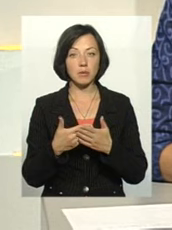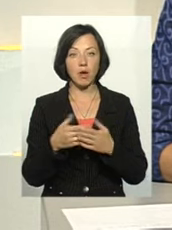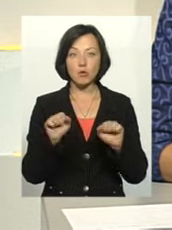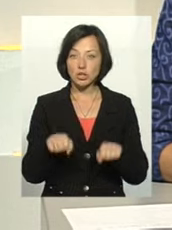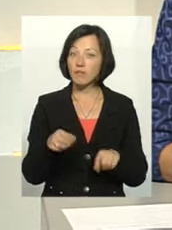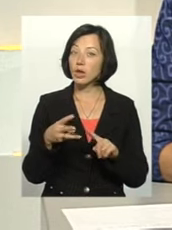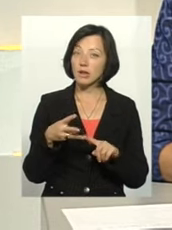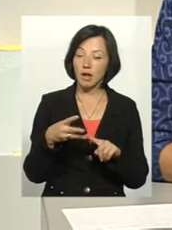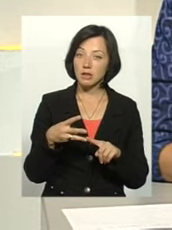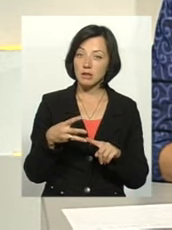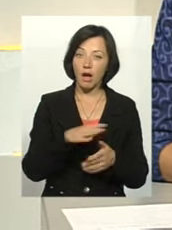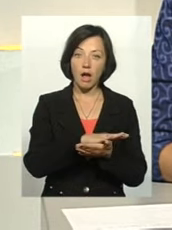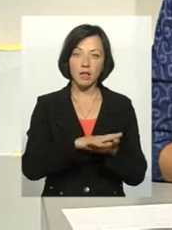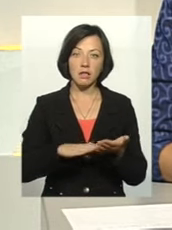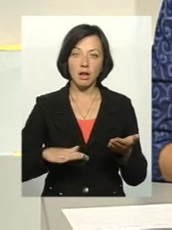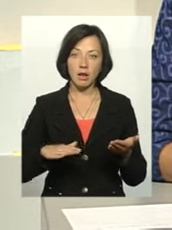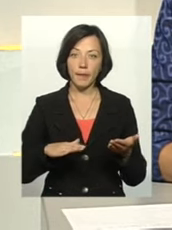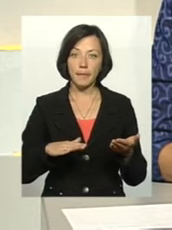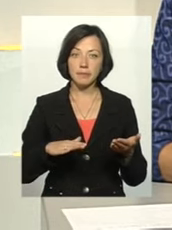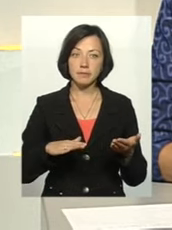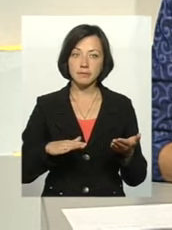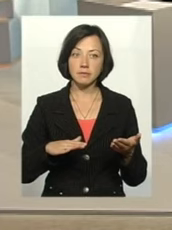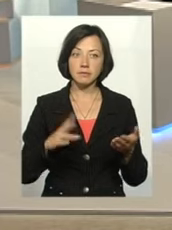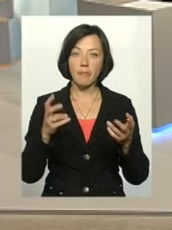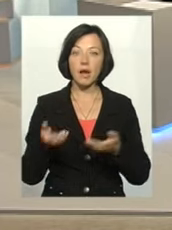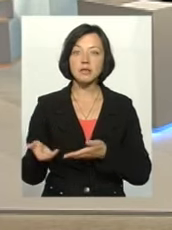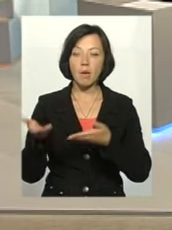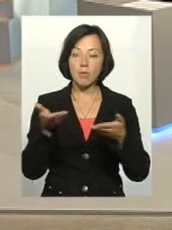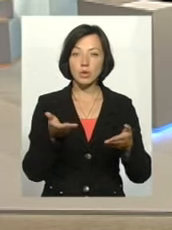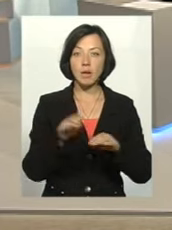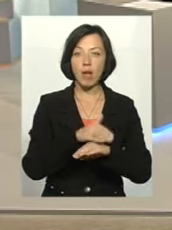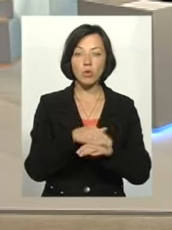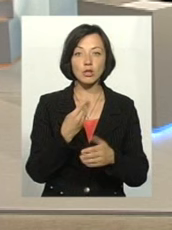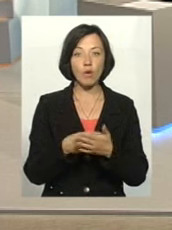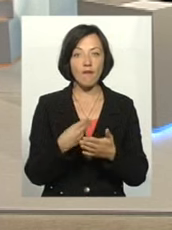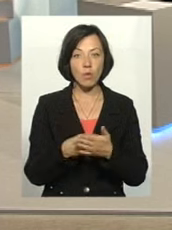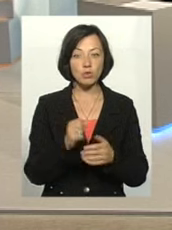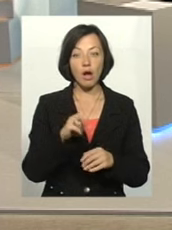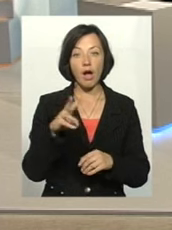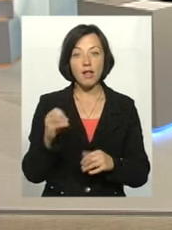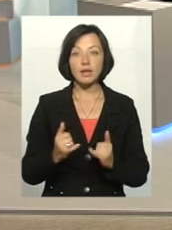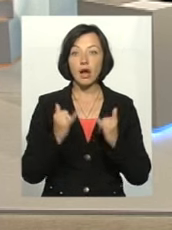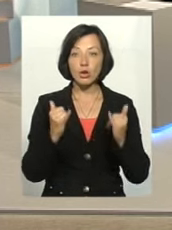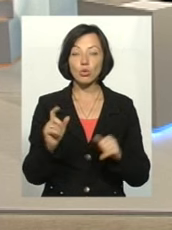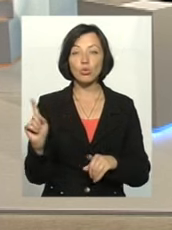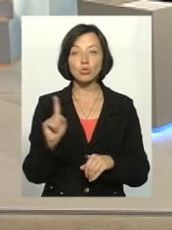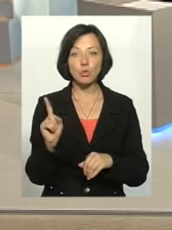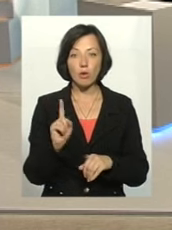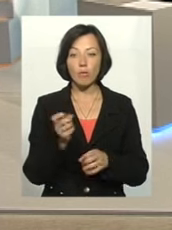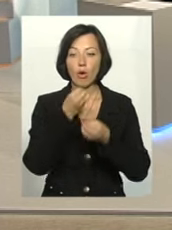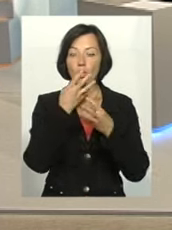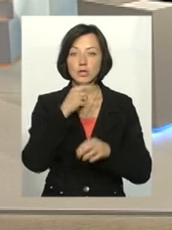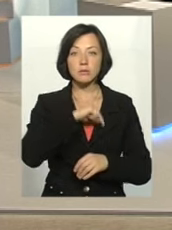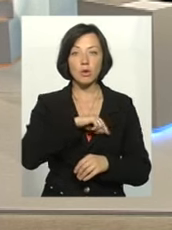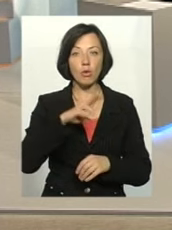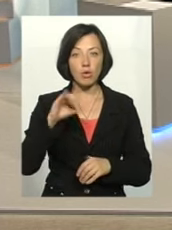можливо, третій на запрошення благодійного фонду. Але для того, щоб хороший